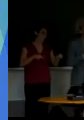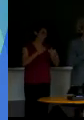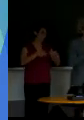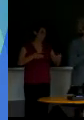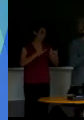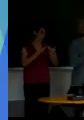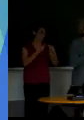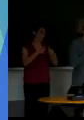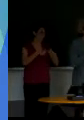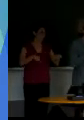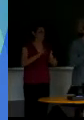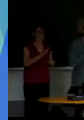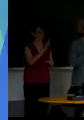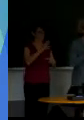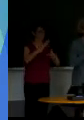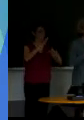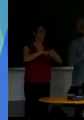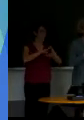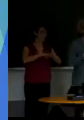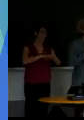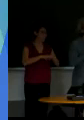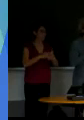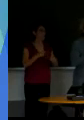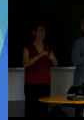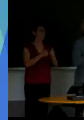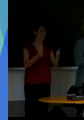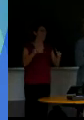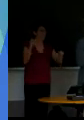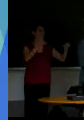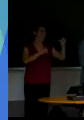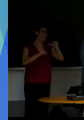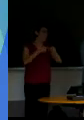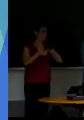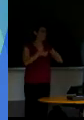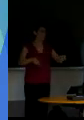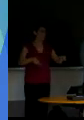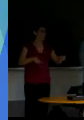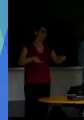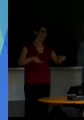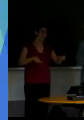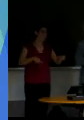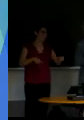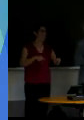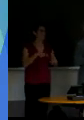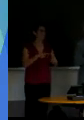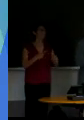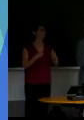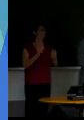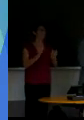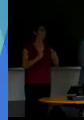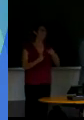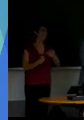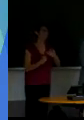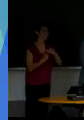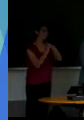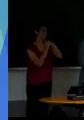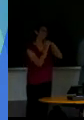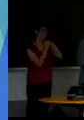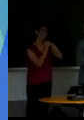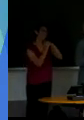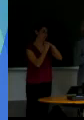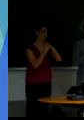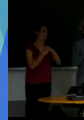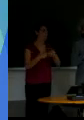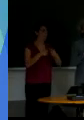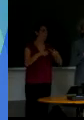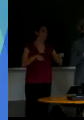materie della matematica, della fisica, della chimica, che costituiscono quelli che sono i pilastri fondanti su